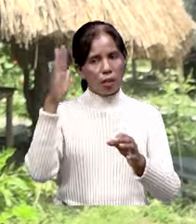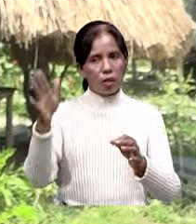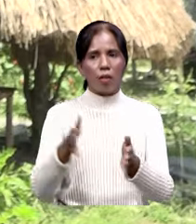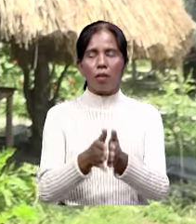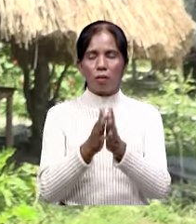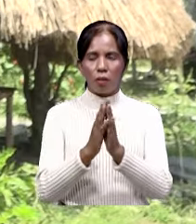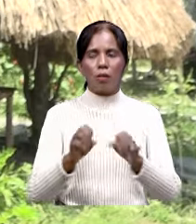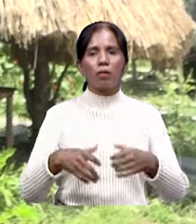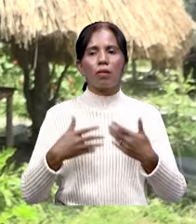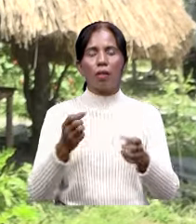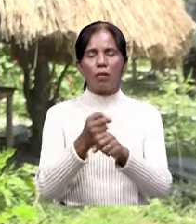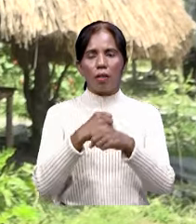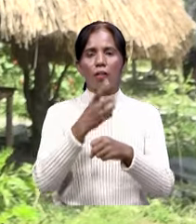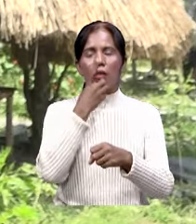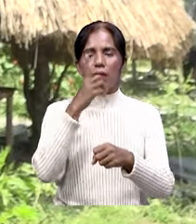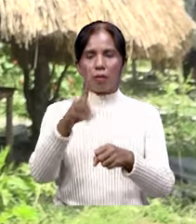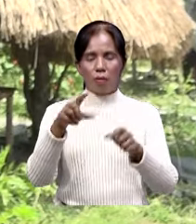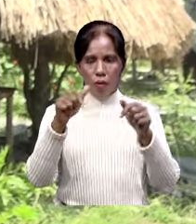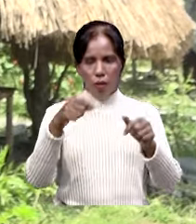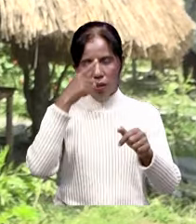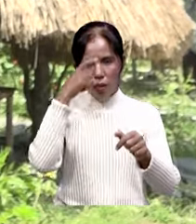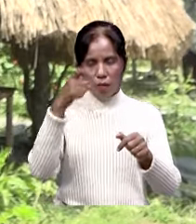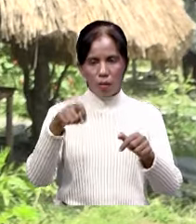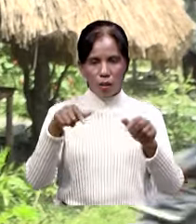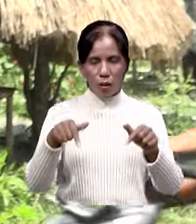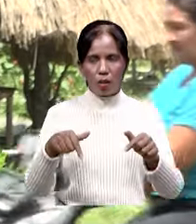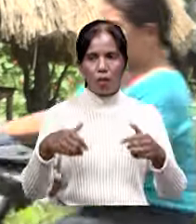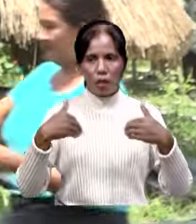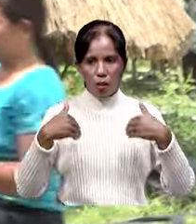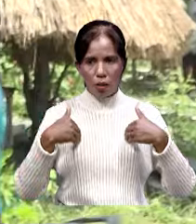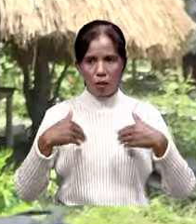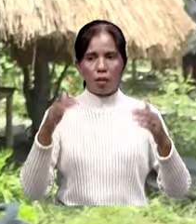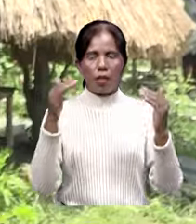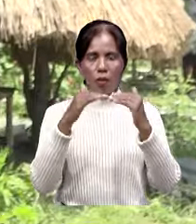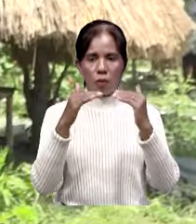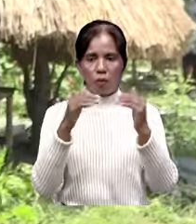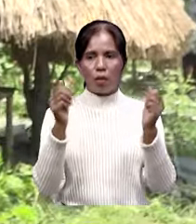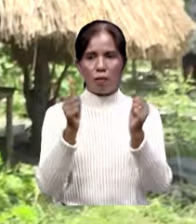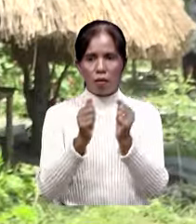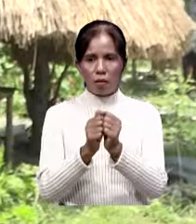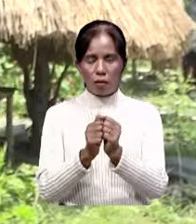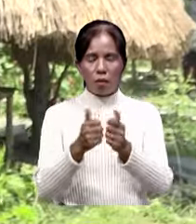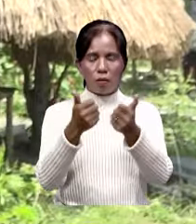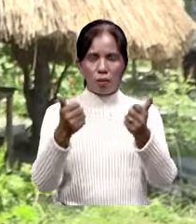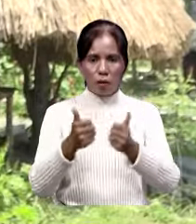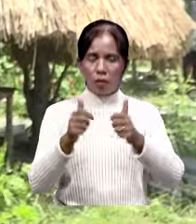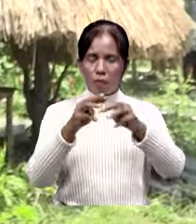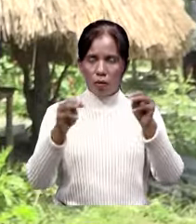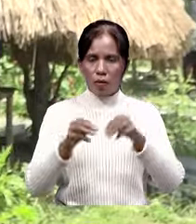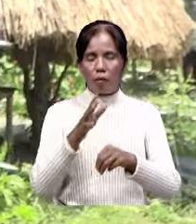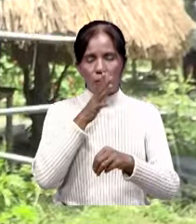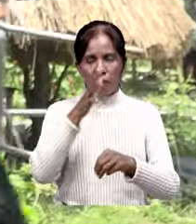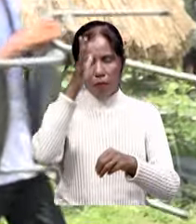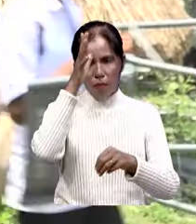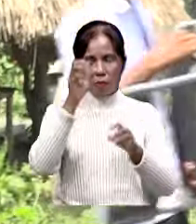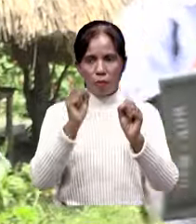na in para oisa atol declara sampai dana. Tamba iha ne iha ona encontro hamutuk entre autoridade inan aman